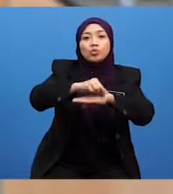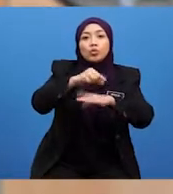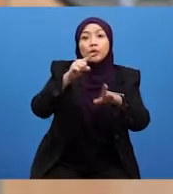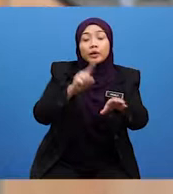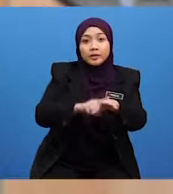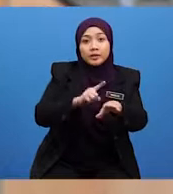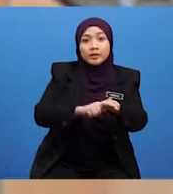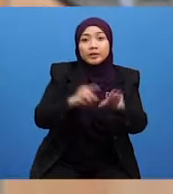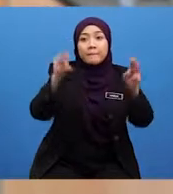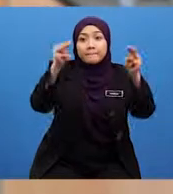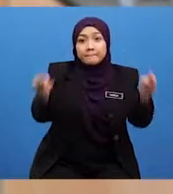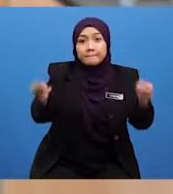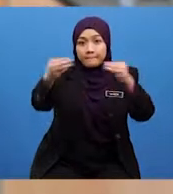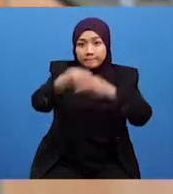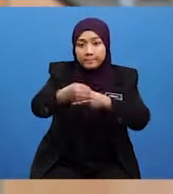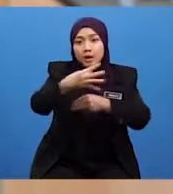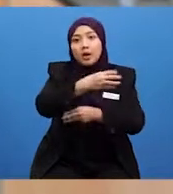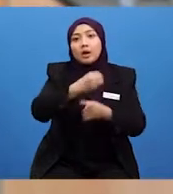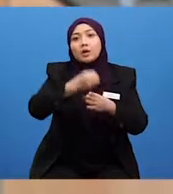makmal atau kilang.